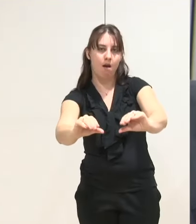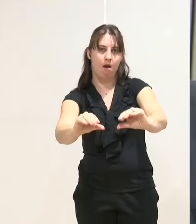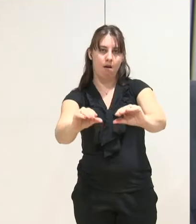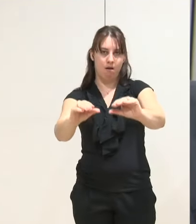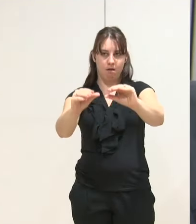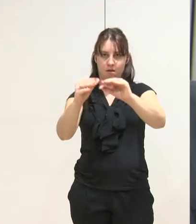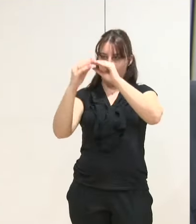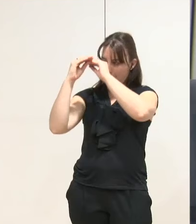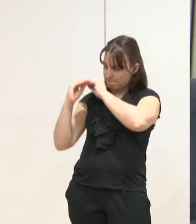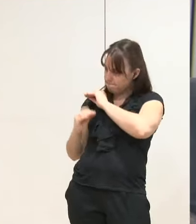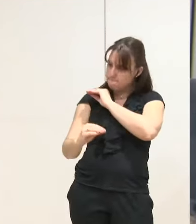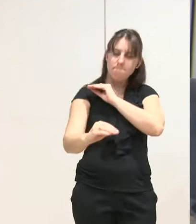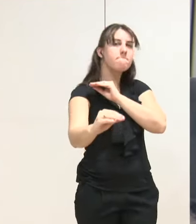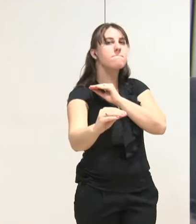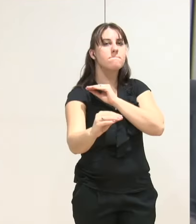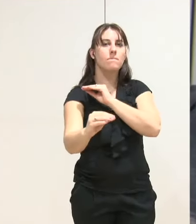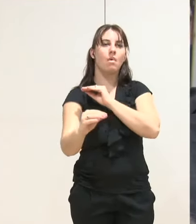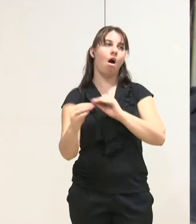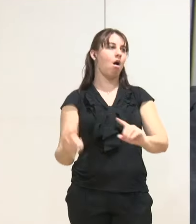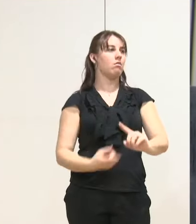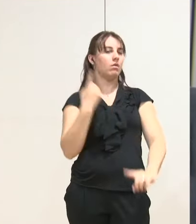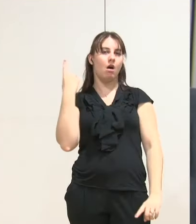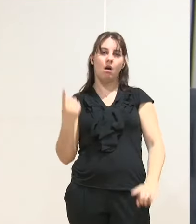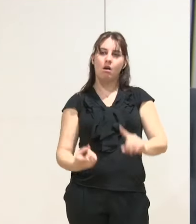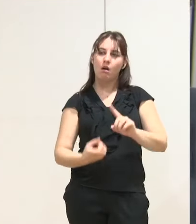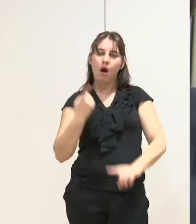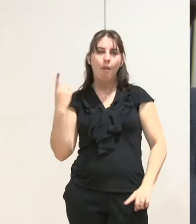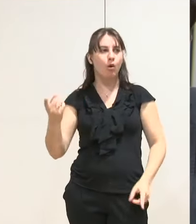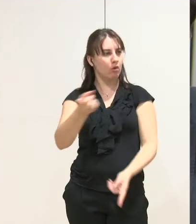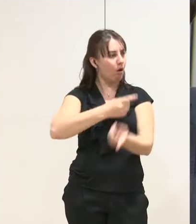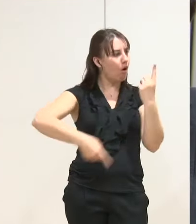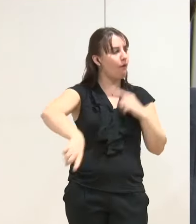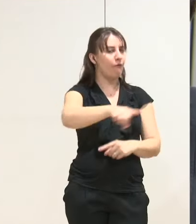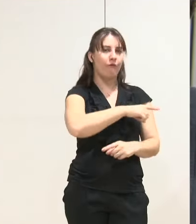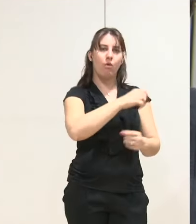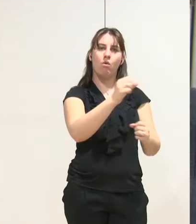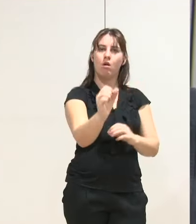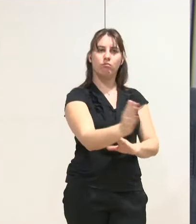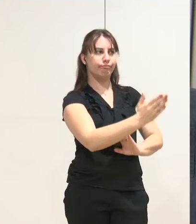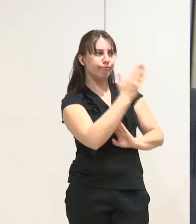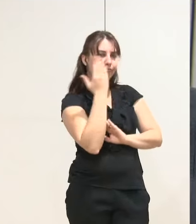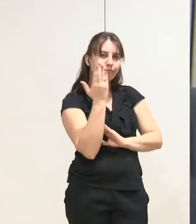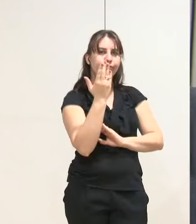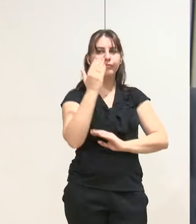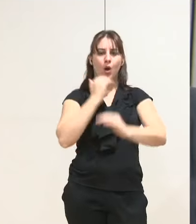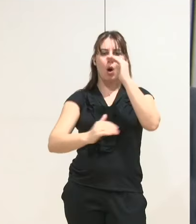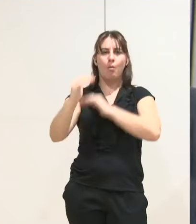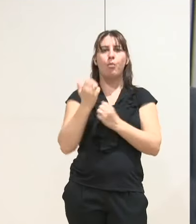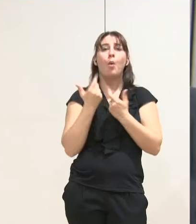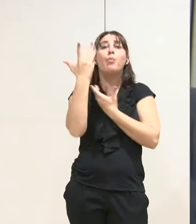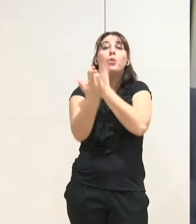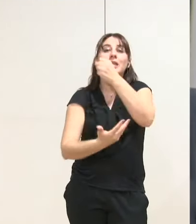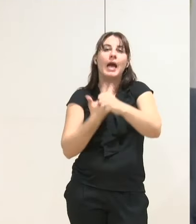est urgent que vous nous présentiez ce plan pluriannuel